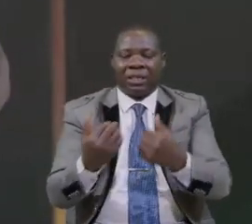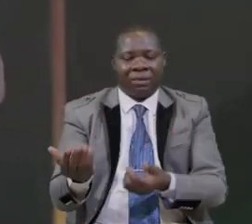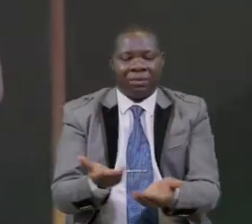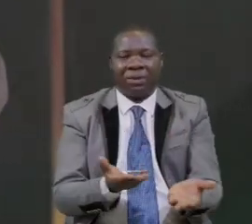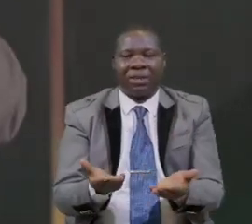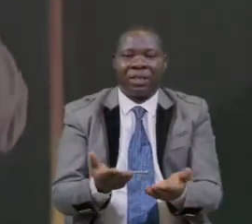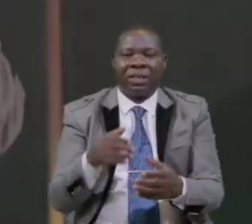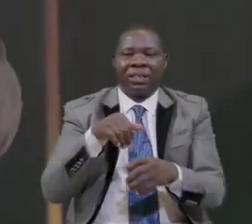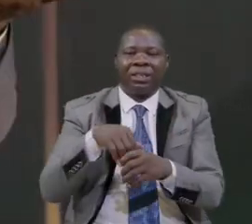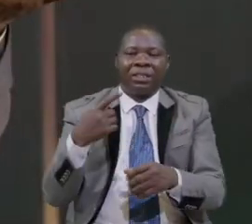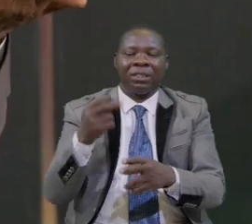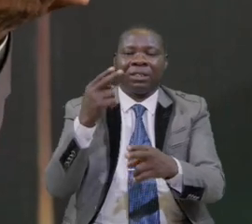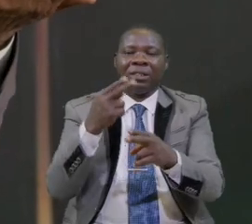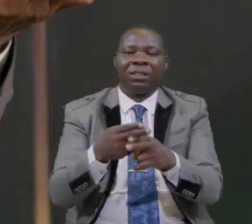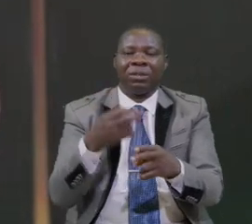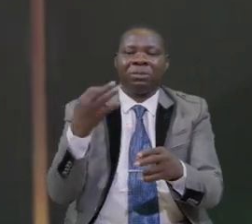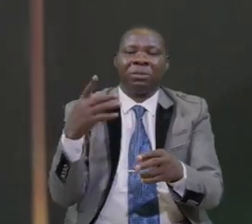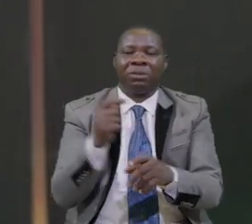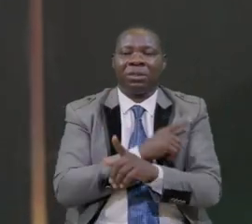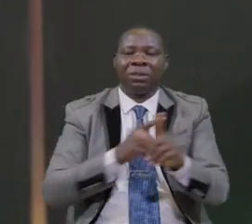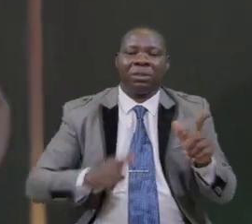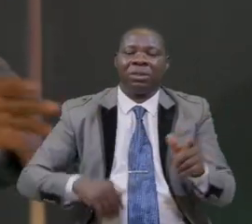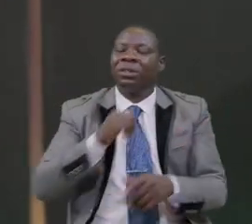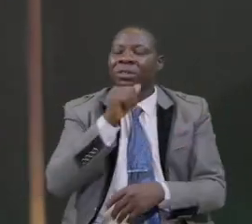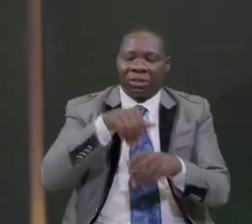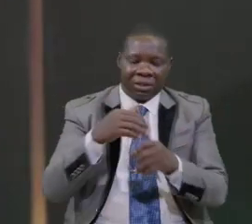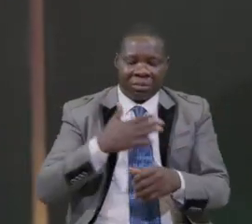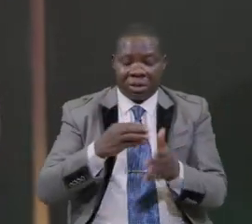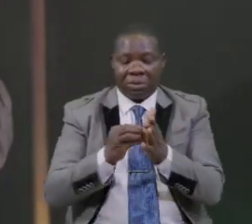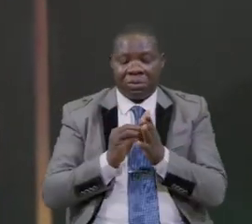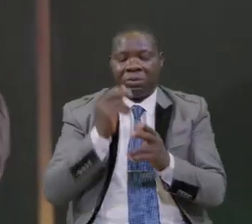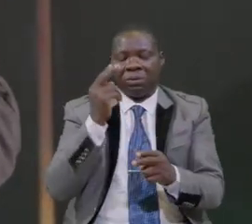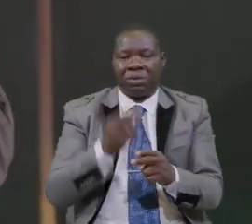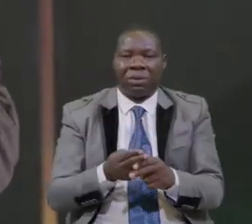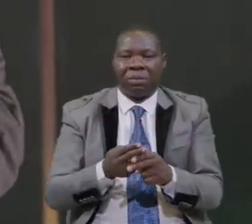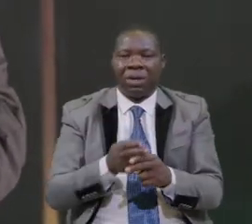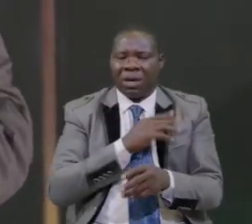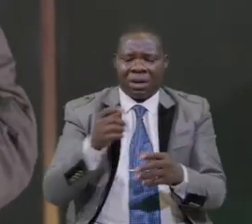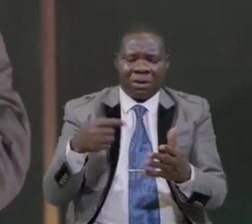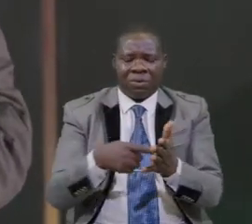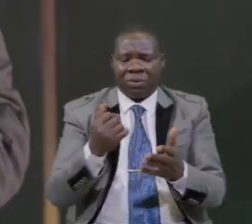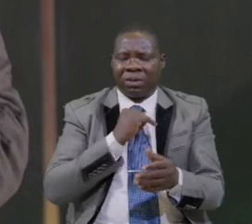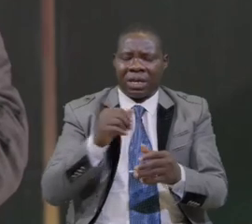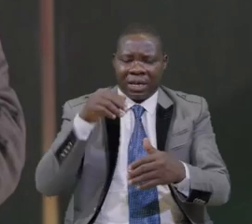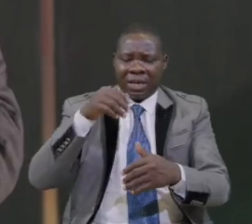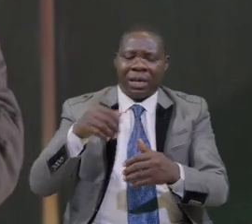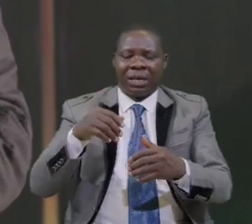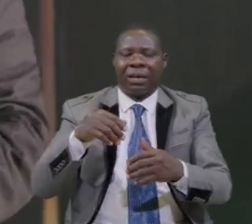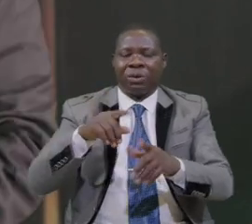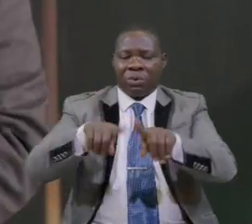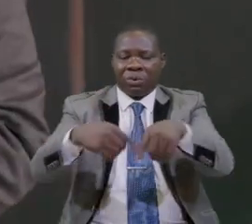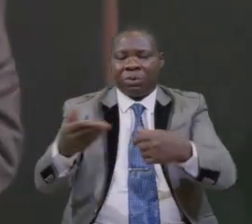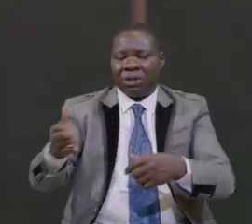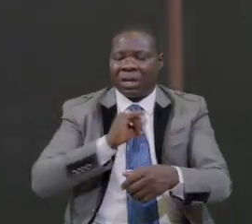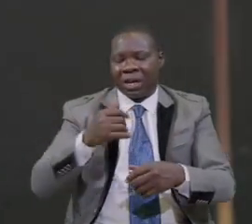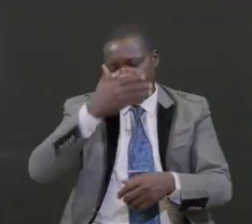dans le nom du Seigneur, pas en mon nom. Et une fois que j'étais arrivé là-bas, j'ai oublié les